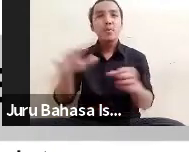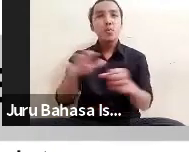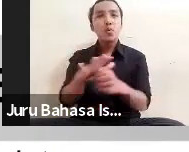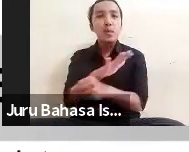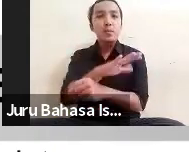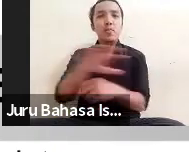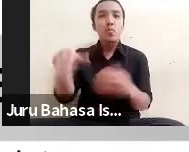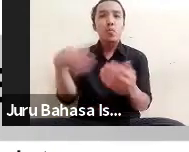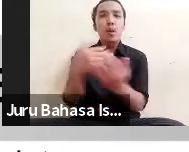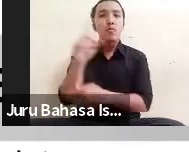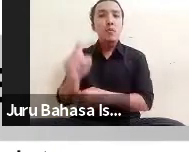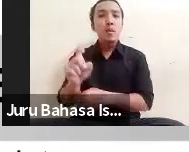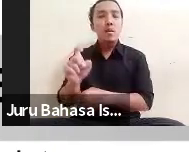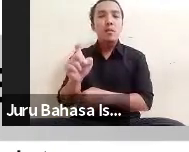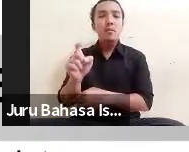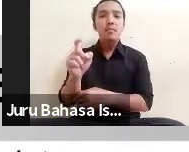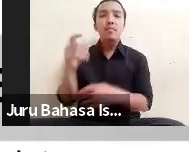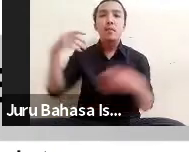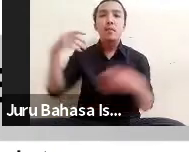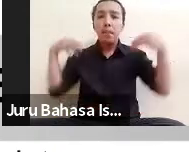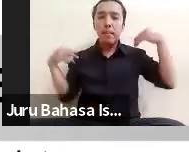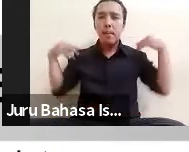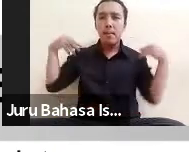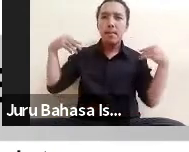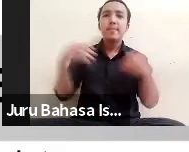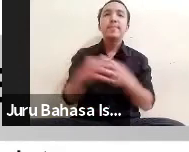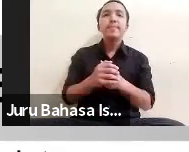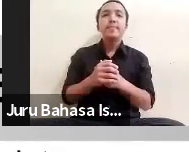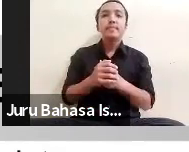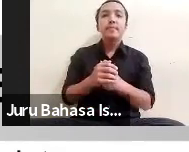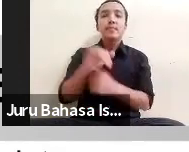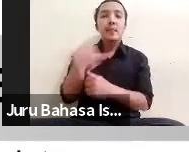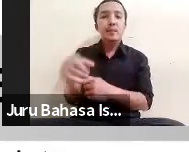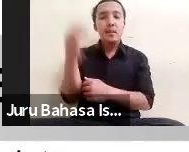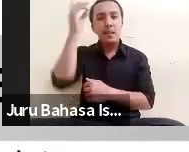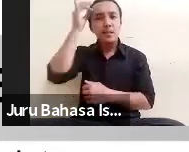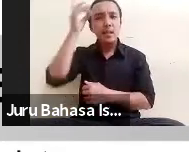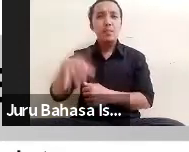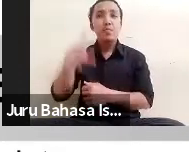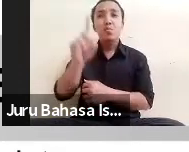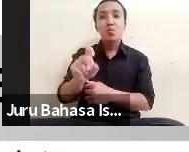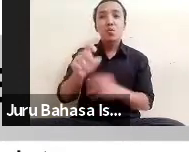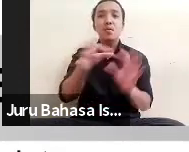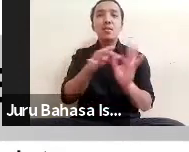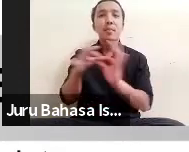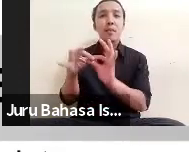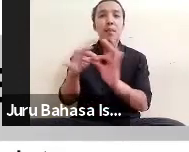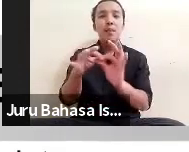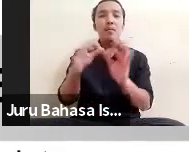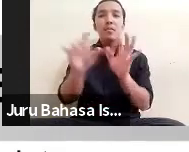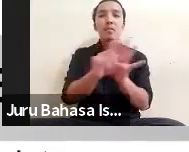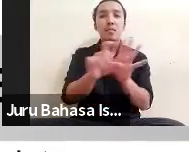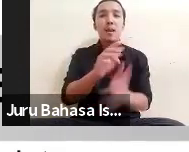di desa itu, maka desa juga perlu berjejaring misalnya dengan pemerintah kabupaten,